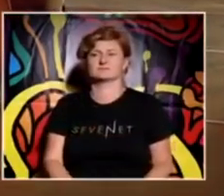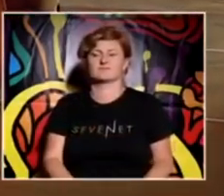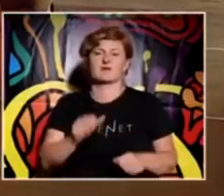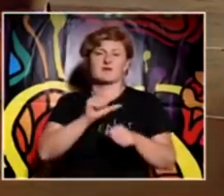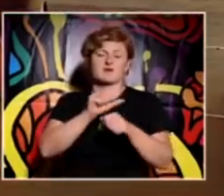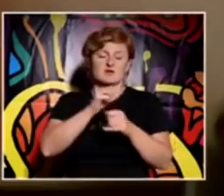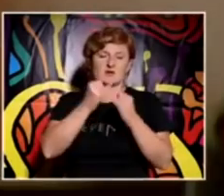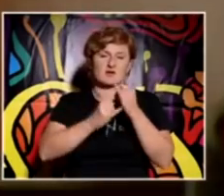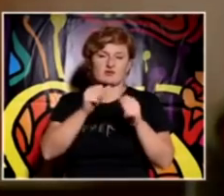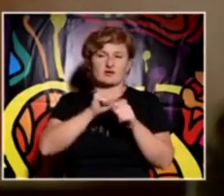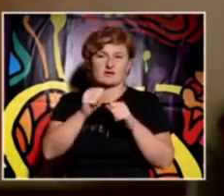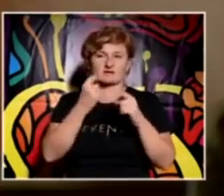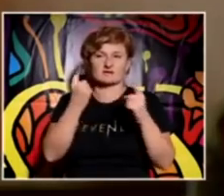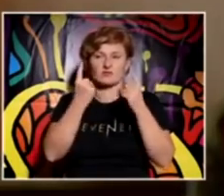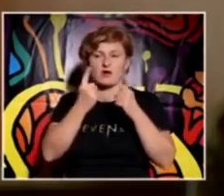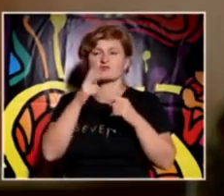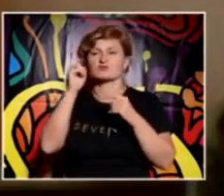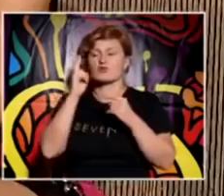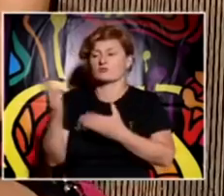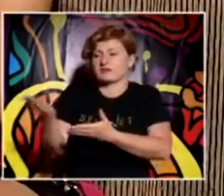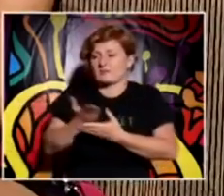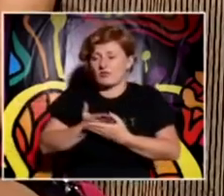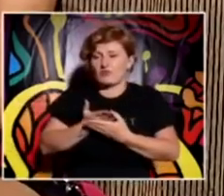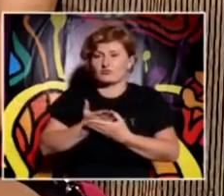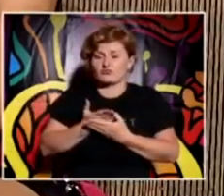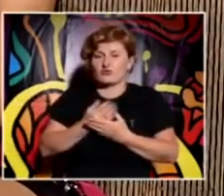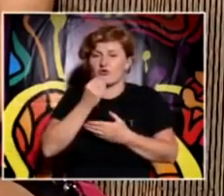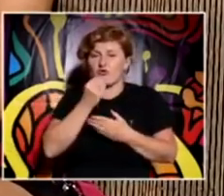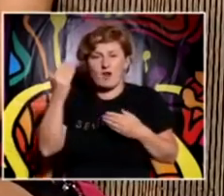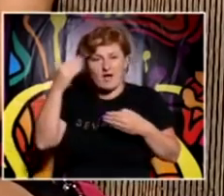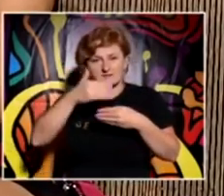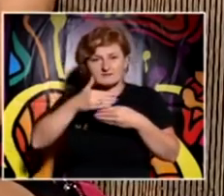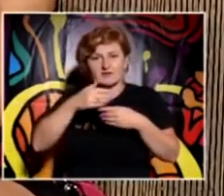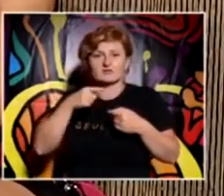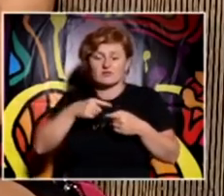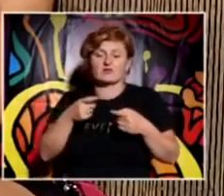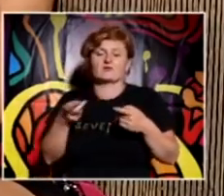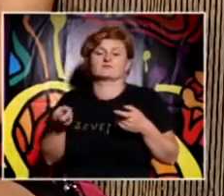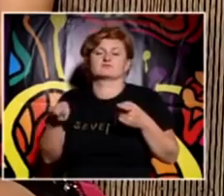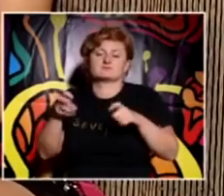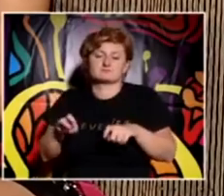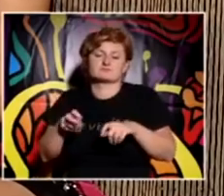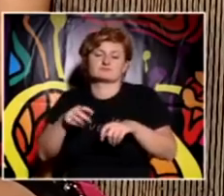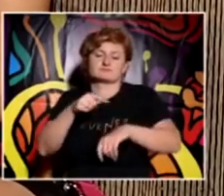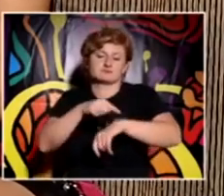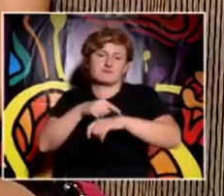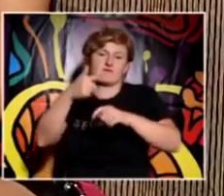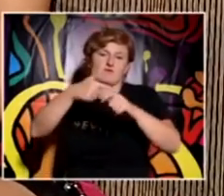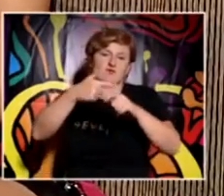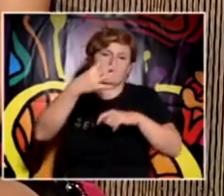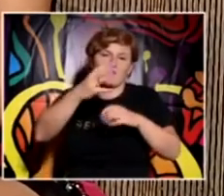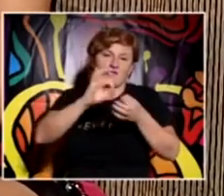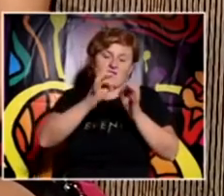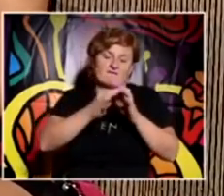taka sytuacja, że ktoś nas zaprosi na kolację, no to też powiedzmy wtedy siadamy niestety do tego czasem i o godzinie